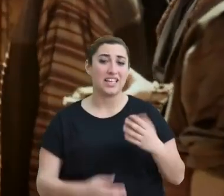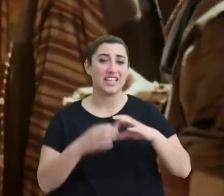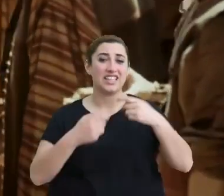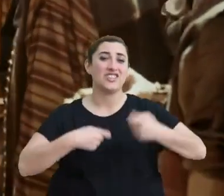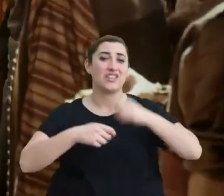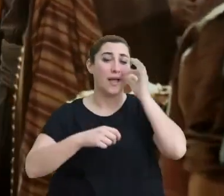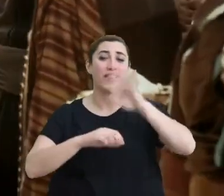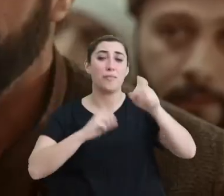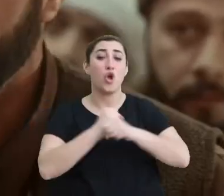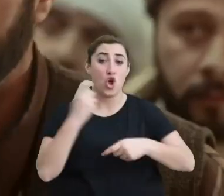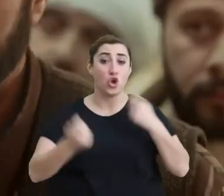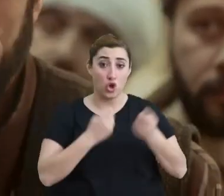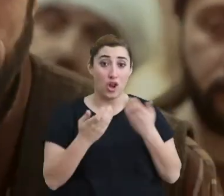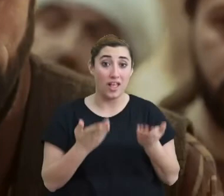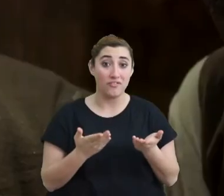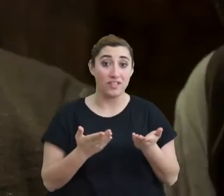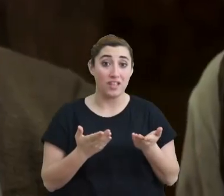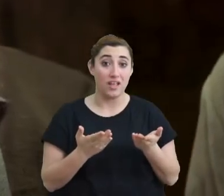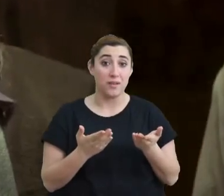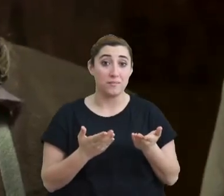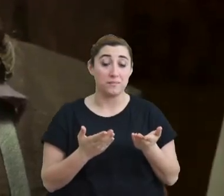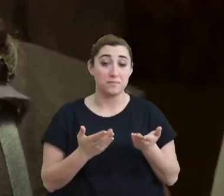esnafın vazifesi de